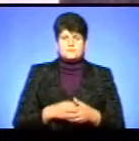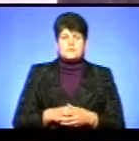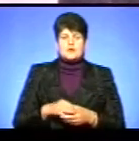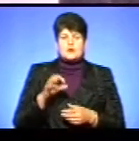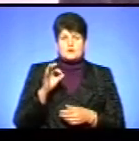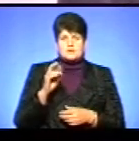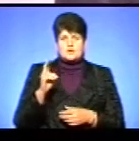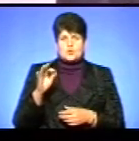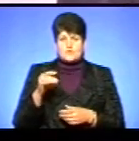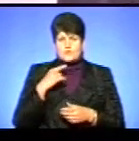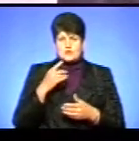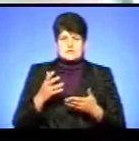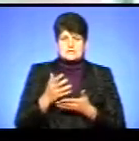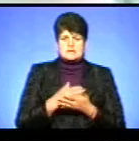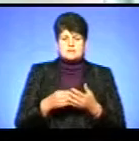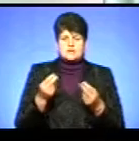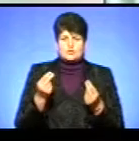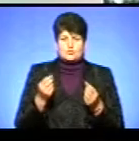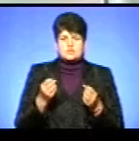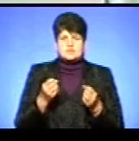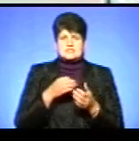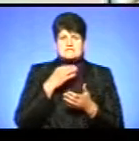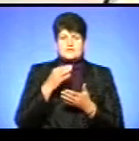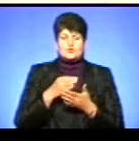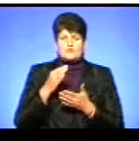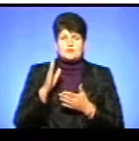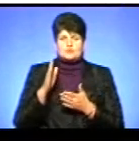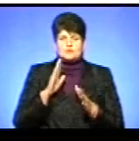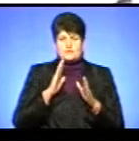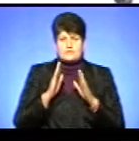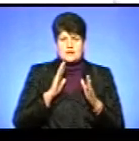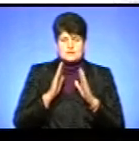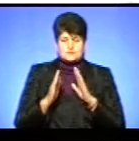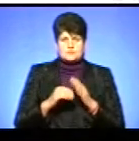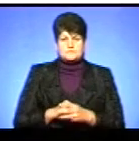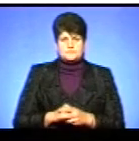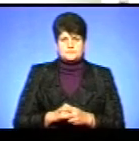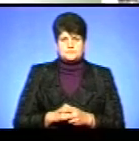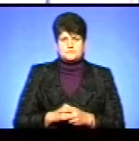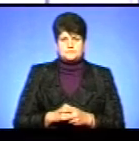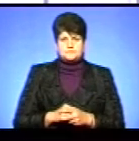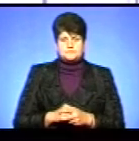зібрані кошти організатори проекту «Життя без меж» звітуватимуть на сторінці у соцмережі Facebook.